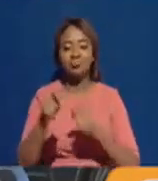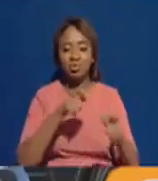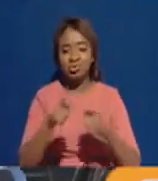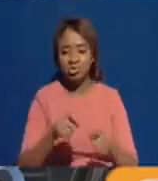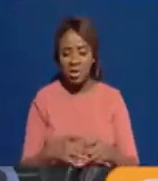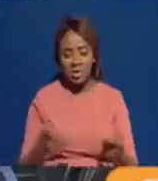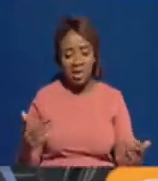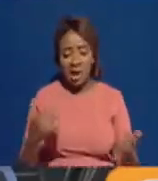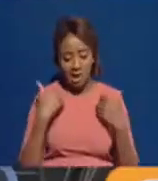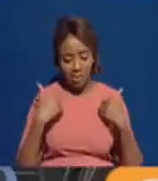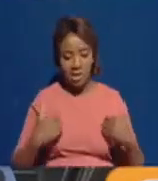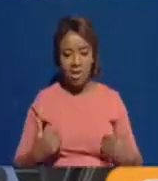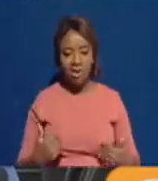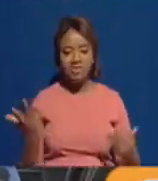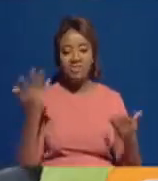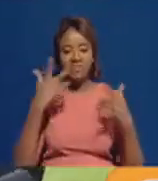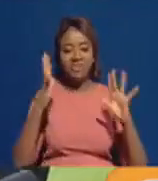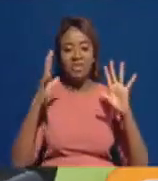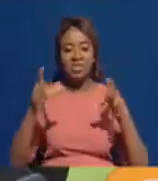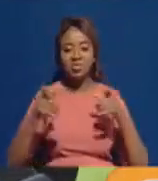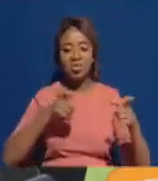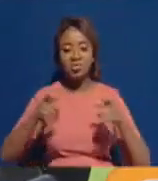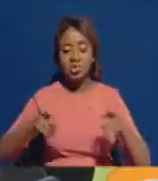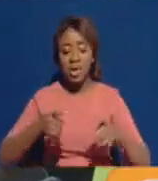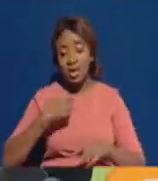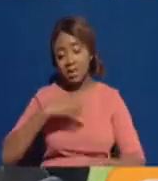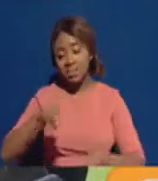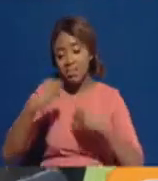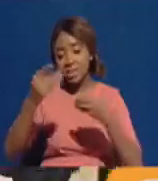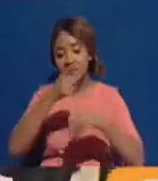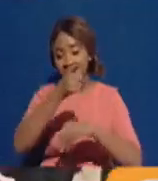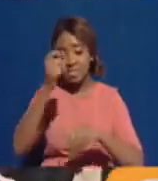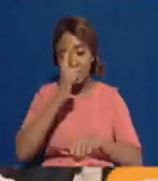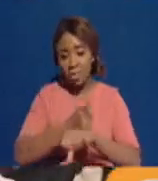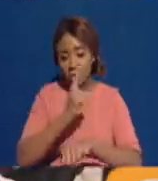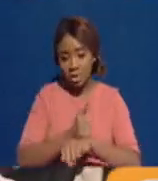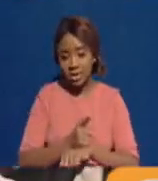kingpin wa Mount Kenya. Now I want to give them a warning, wajaribu hivi